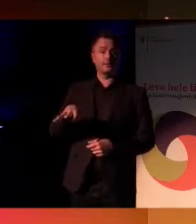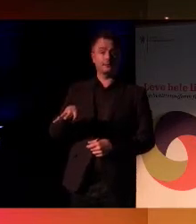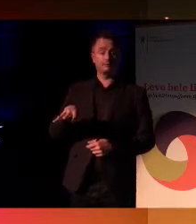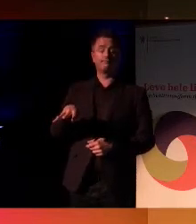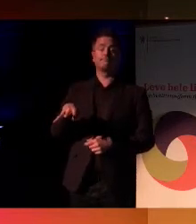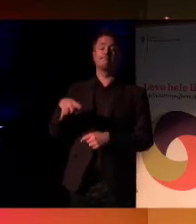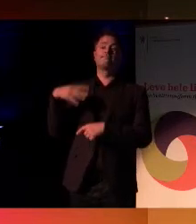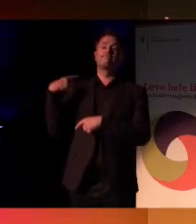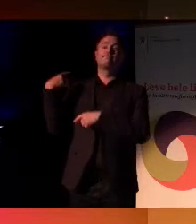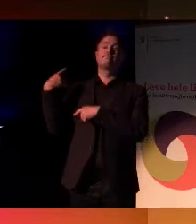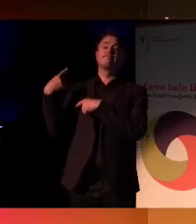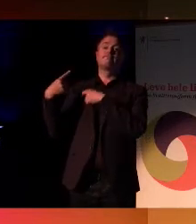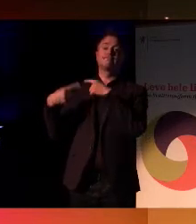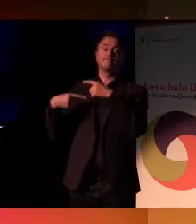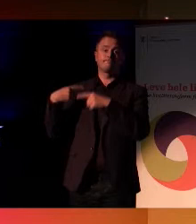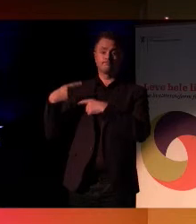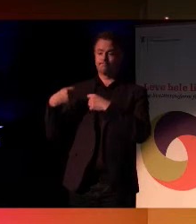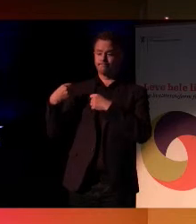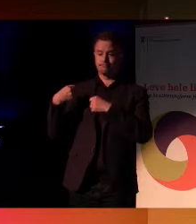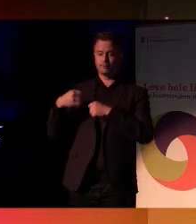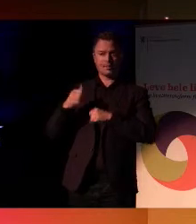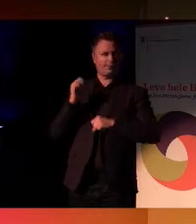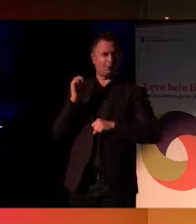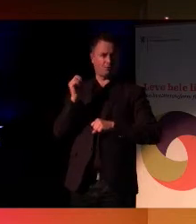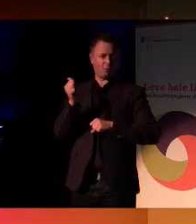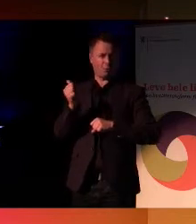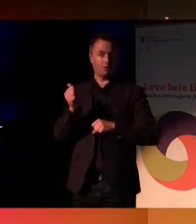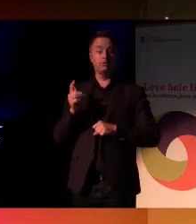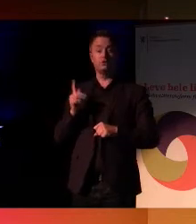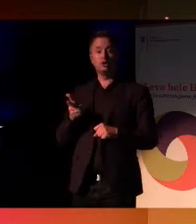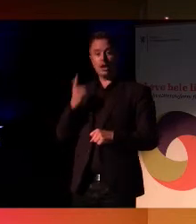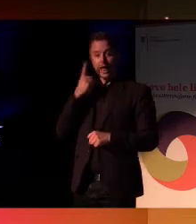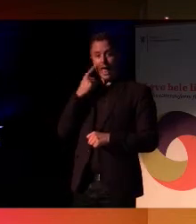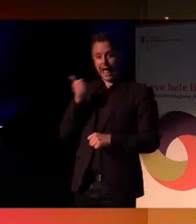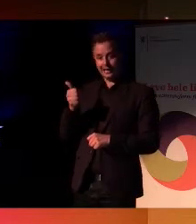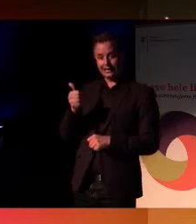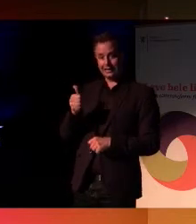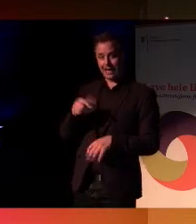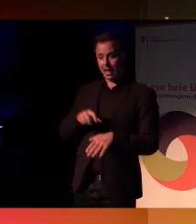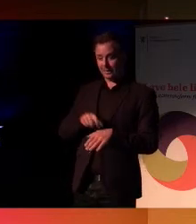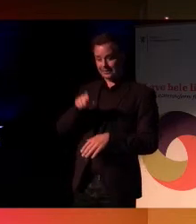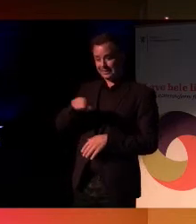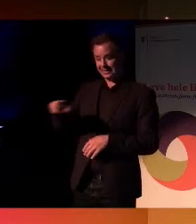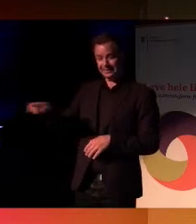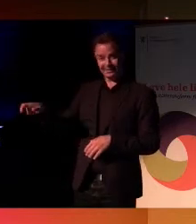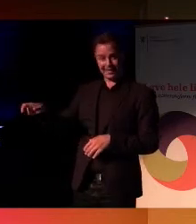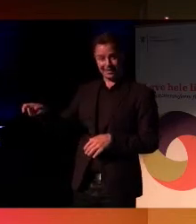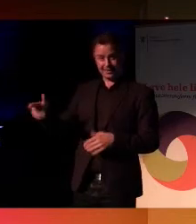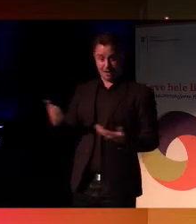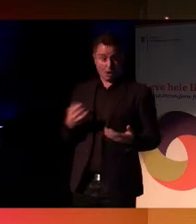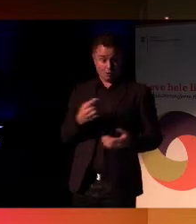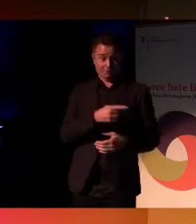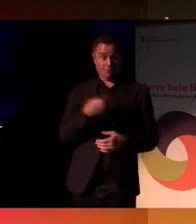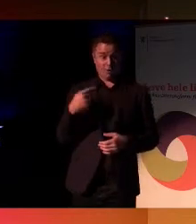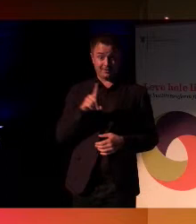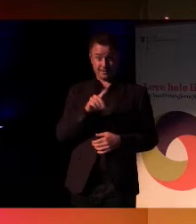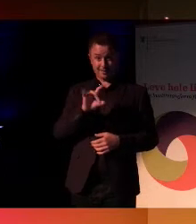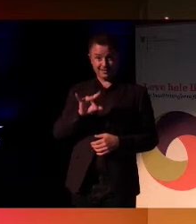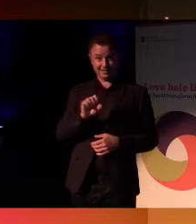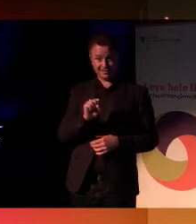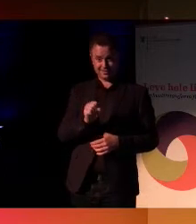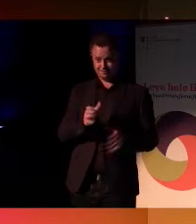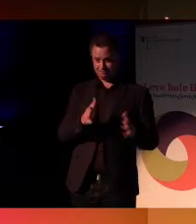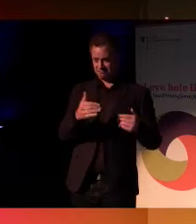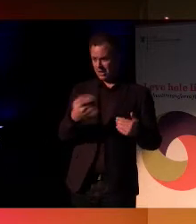og kom i gang på bakgrunn av en opplevelse at eldre pasienter var underrepresentert på DPS-et vårt. Og når vi så